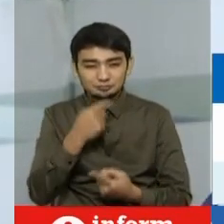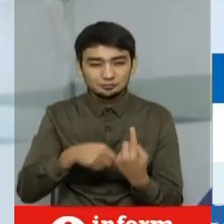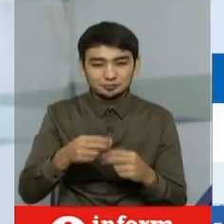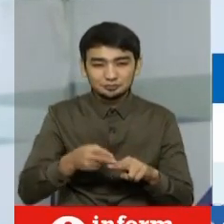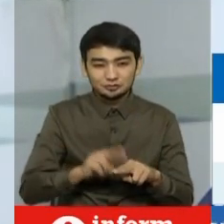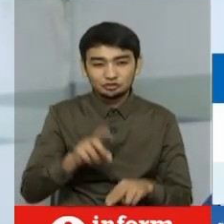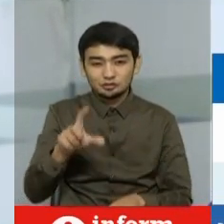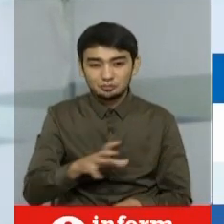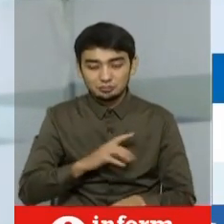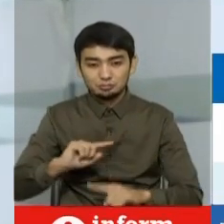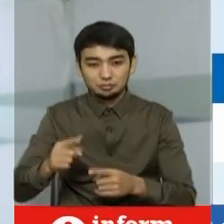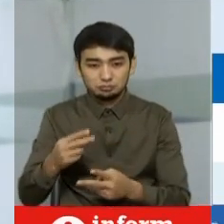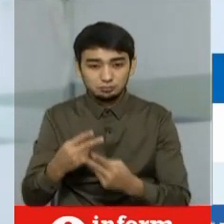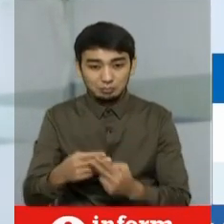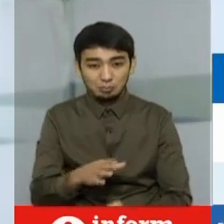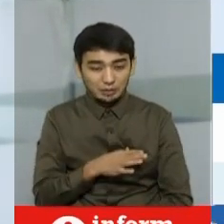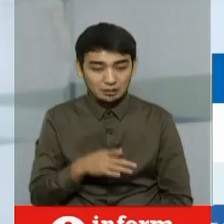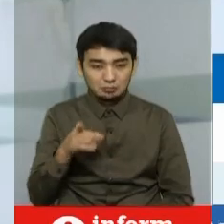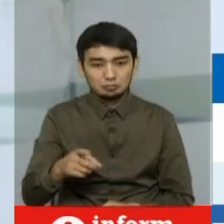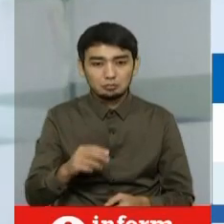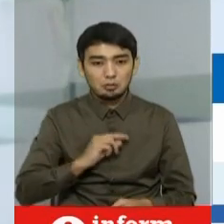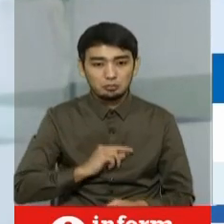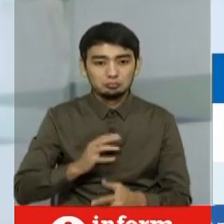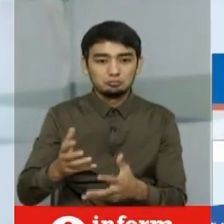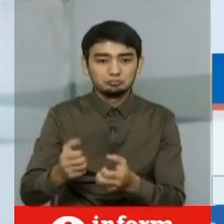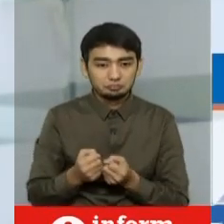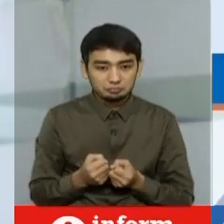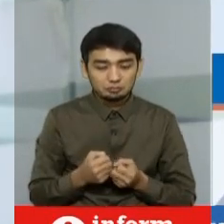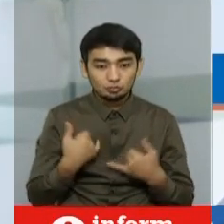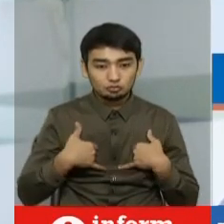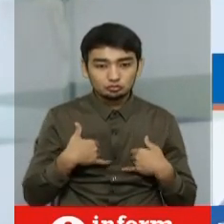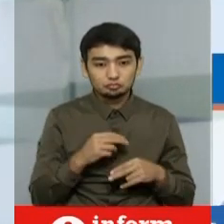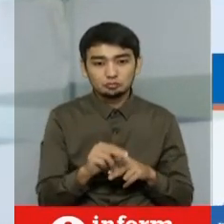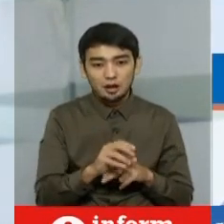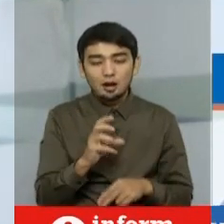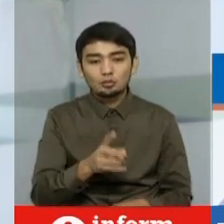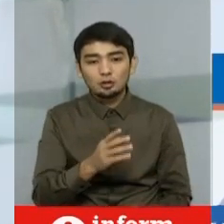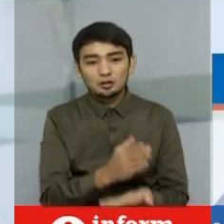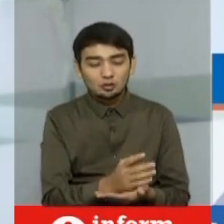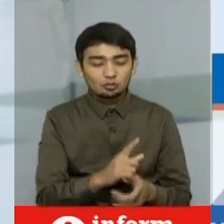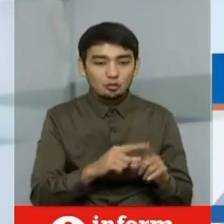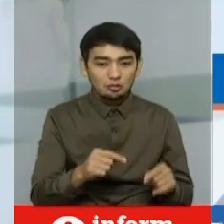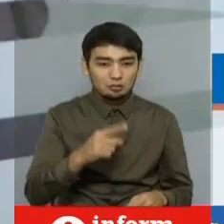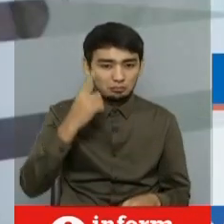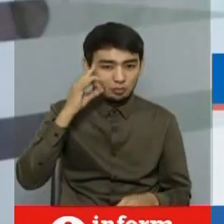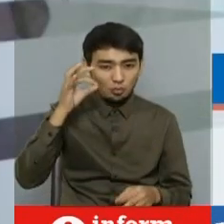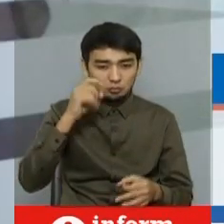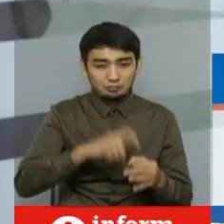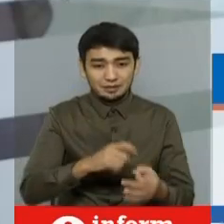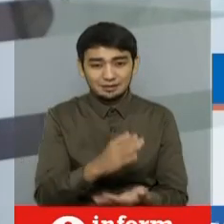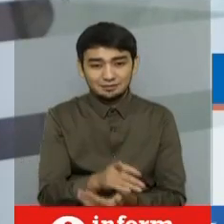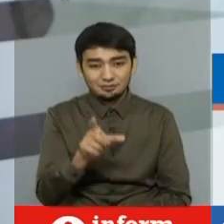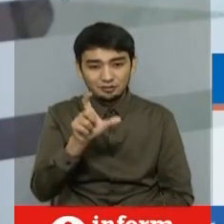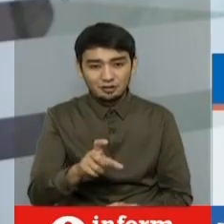жұмысқа қабылданса, ал кейбір жағдайда бір мектептерде жаңағы психиатрдың да есебінде тұратын мұғалім сабақ жүргізіп келеді. Бұрын адам